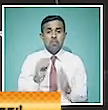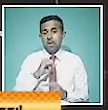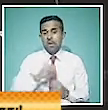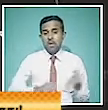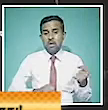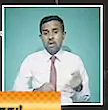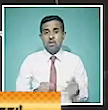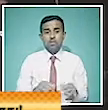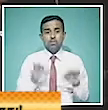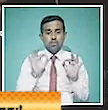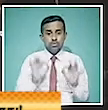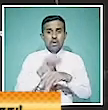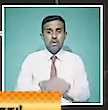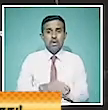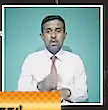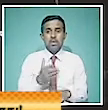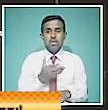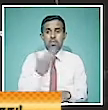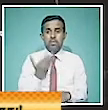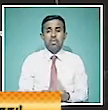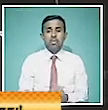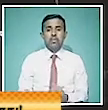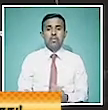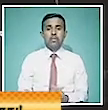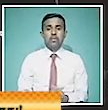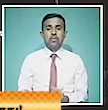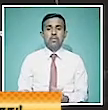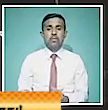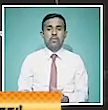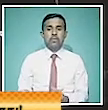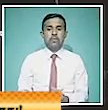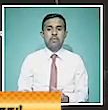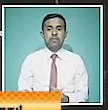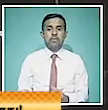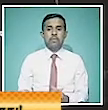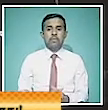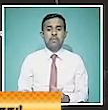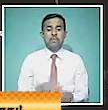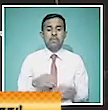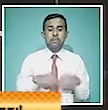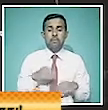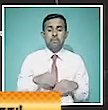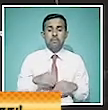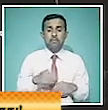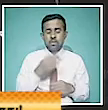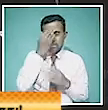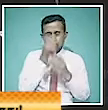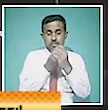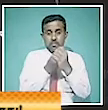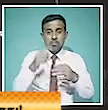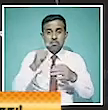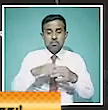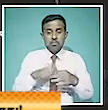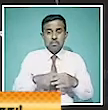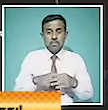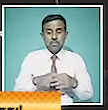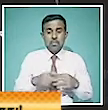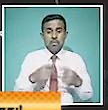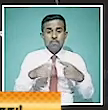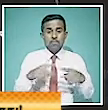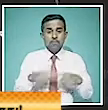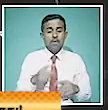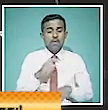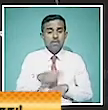காண முடியும். ஆனால் எனக்கு தெரிய அரசியல்வாதிகள் இதனை இனவாதமாக காட்டிக்கொண்டிருக்கிறார்கள். காலத்திற்கு காலம் ஒவ்வொரு இதுக்கு